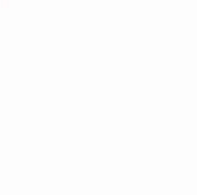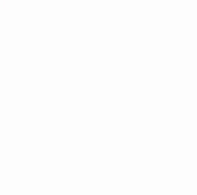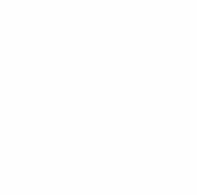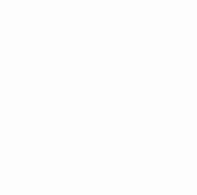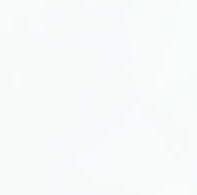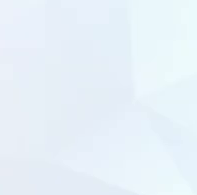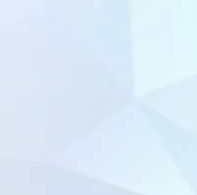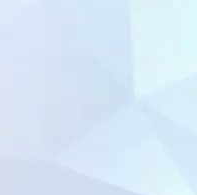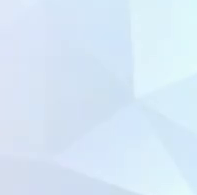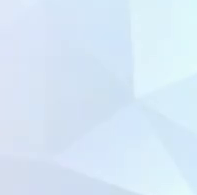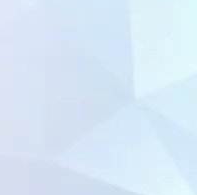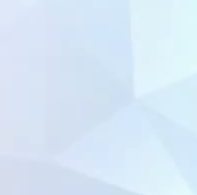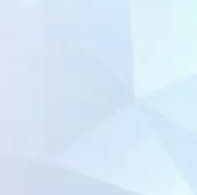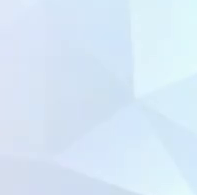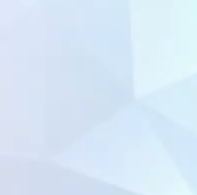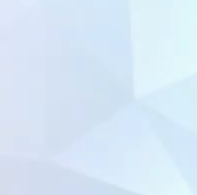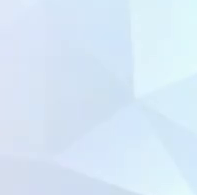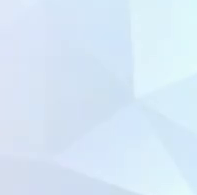KPM.